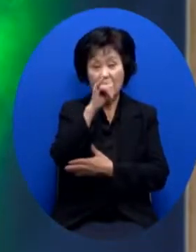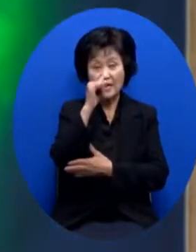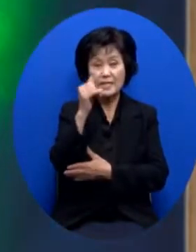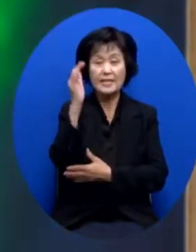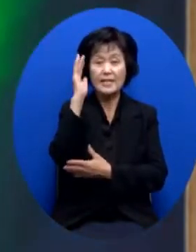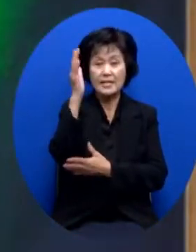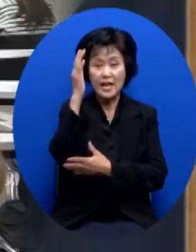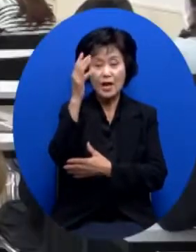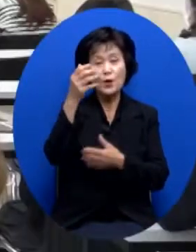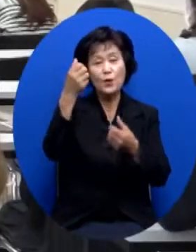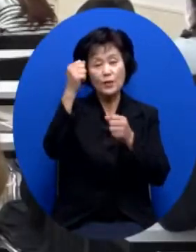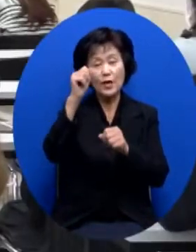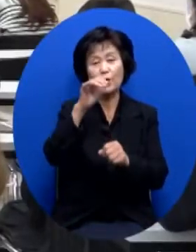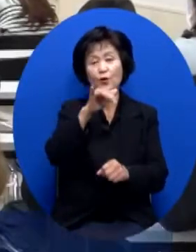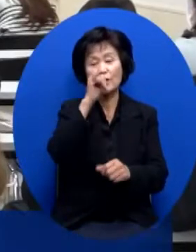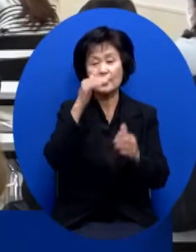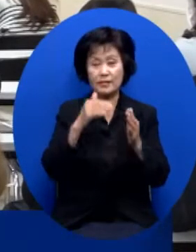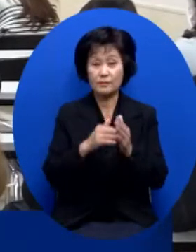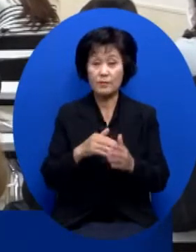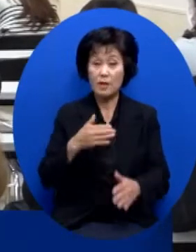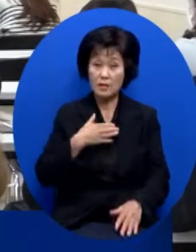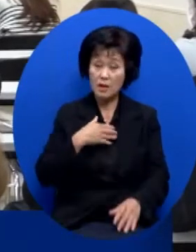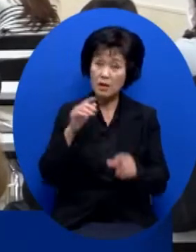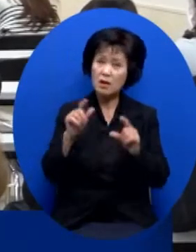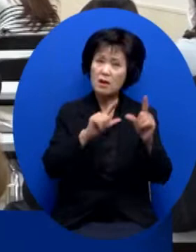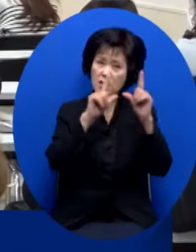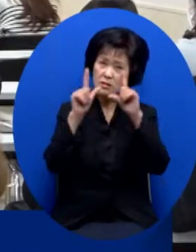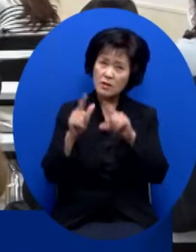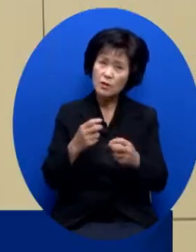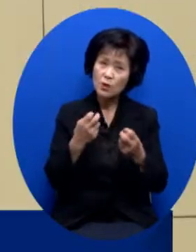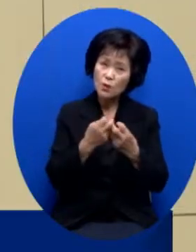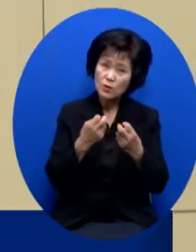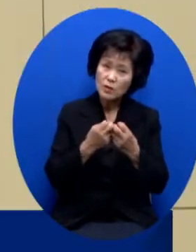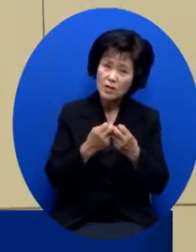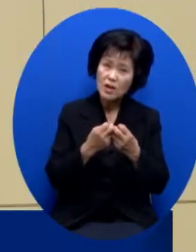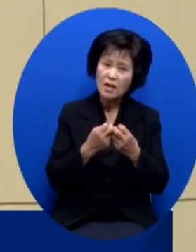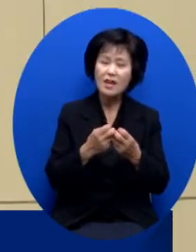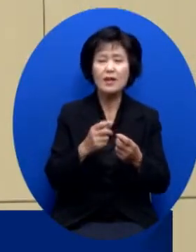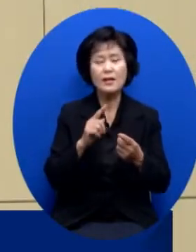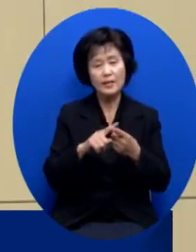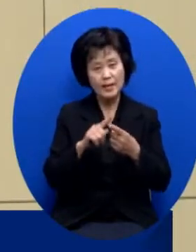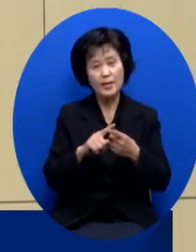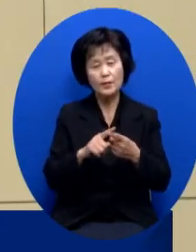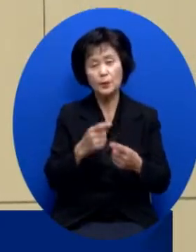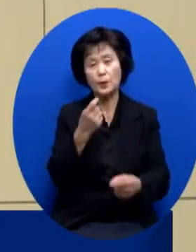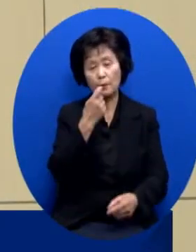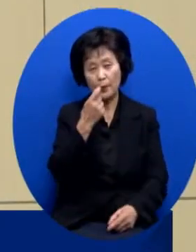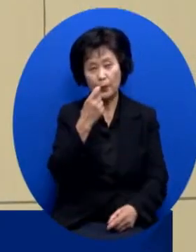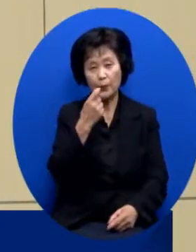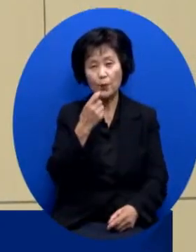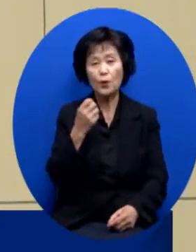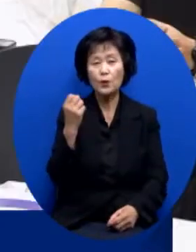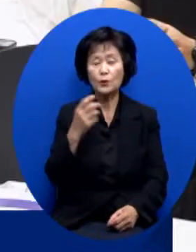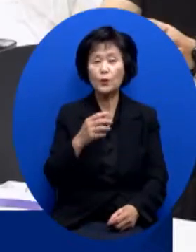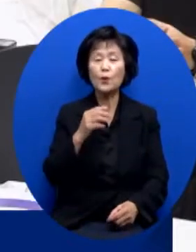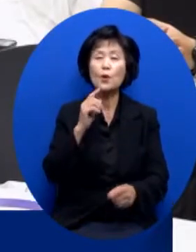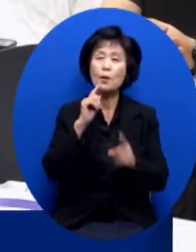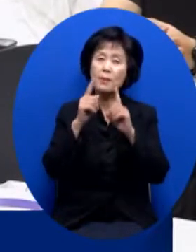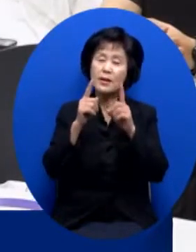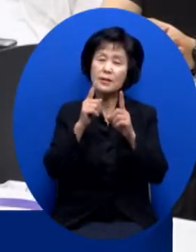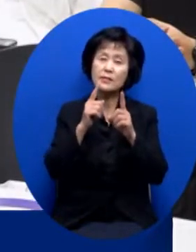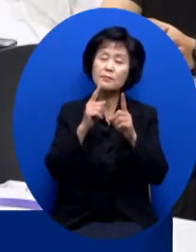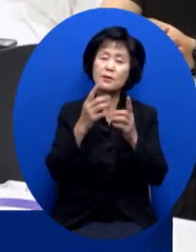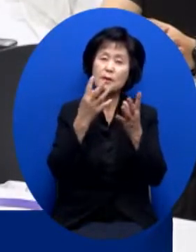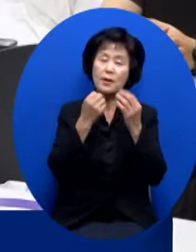콘서트를 진행했습니다. 제가 어떻게 살아야 되는지에 대한 인사이트를 얻기도 했고 특히 또 말씀을 많이 사모하신 것 같더라고요. 그래서